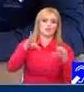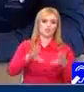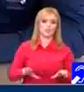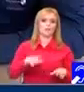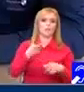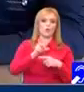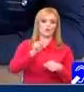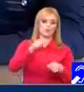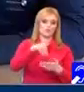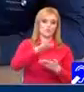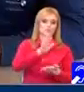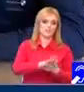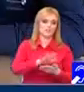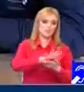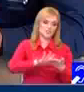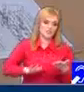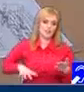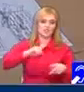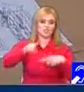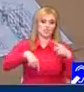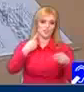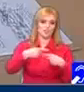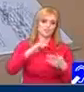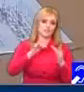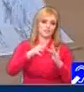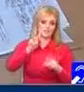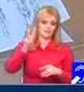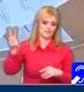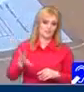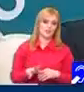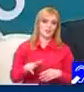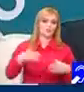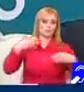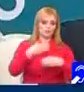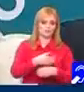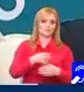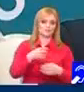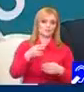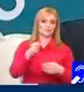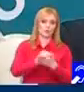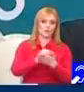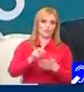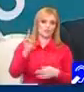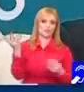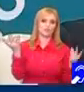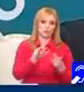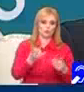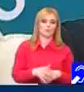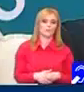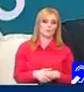În următorii 3 ani să minimizăm esențial spectrul de documente necesare obținerii